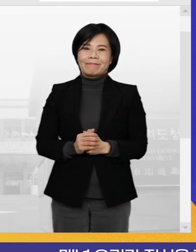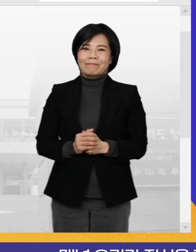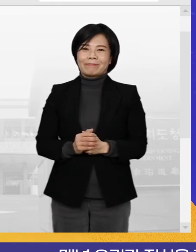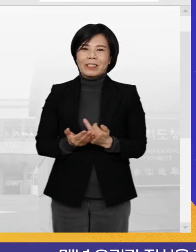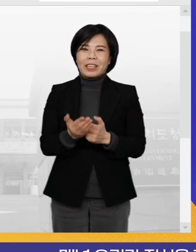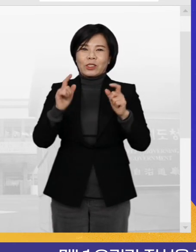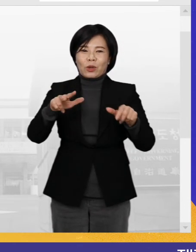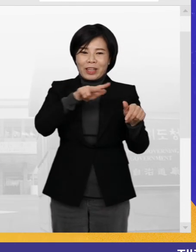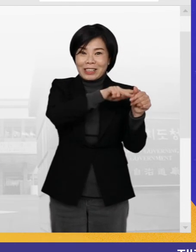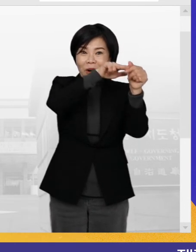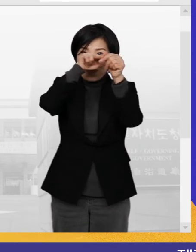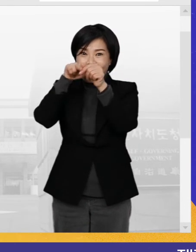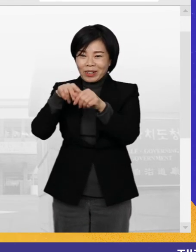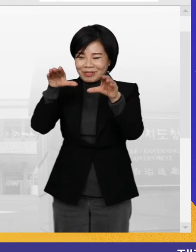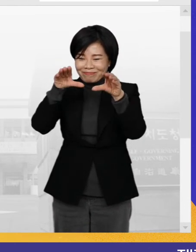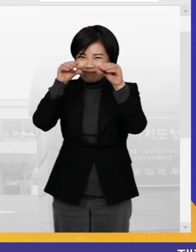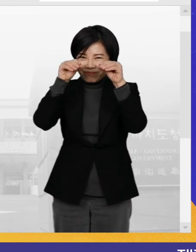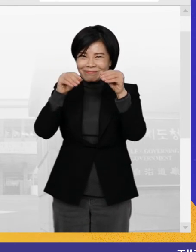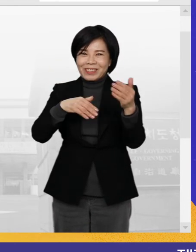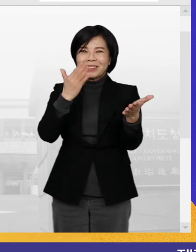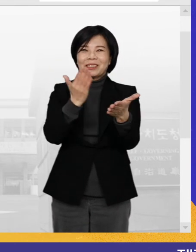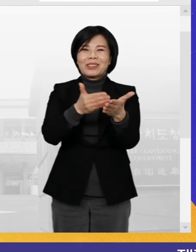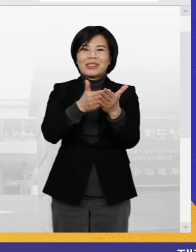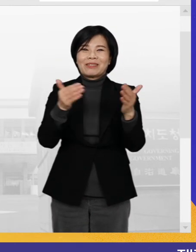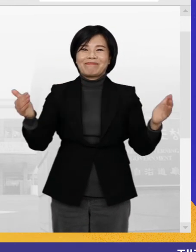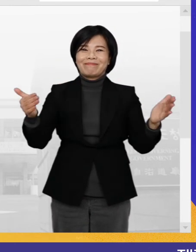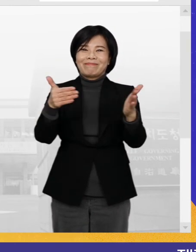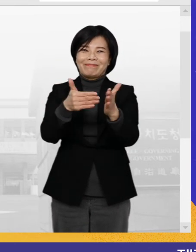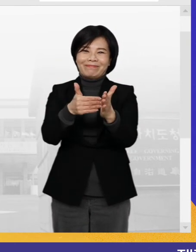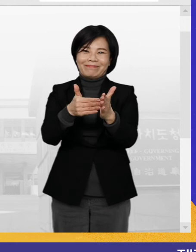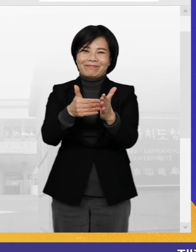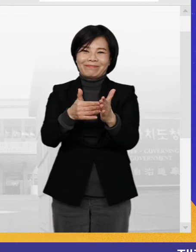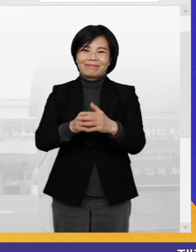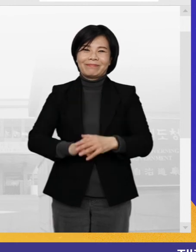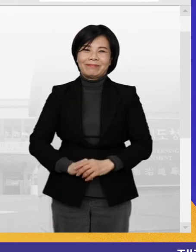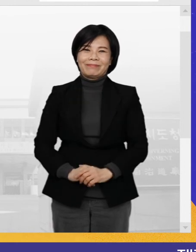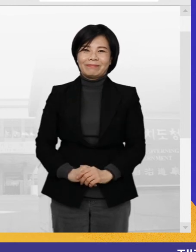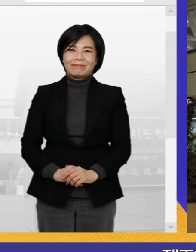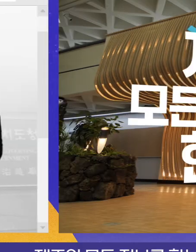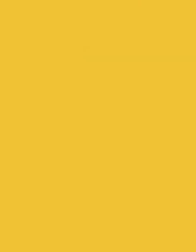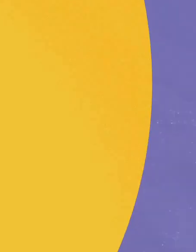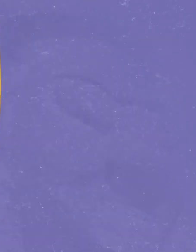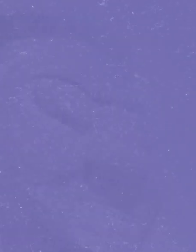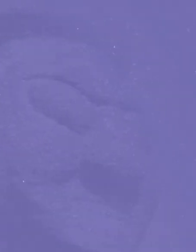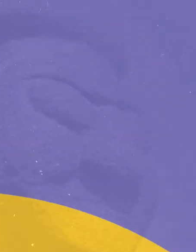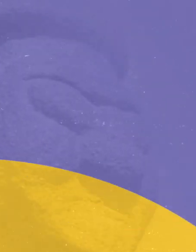제주의 모든 정보를 한눈에 몬땅 뉴스 시즌2였습니다.